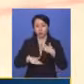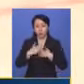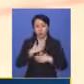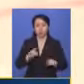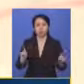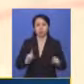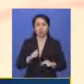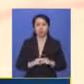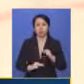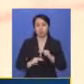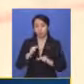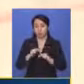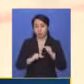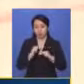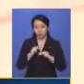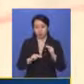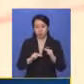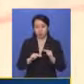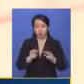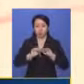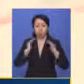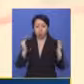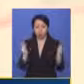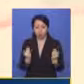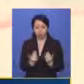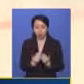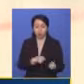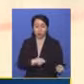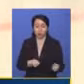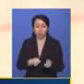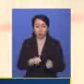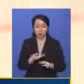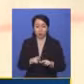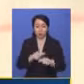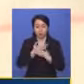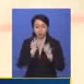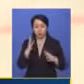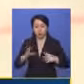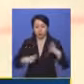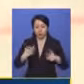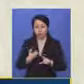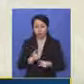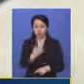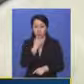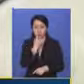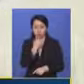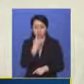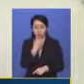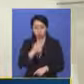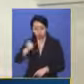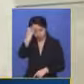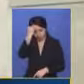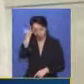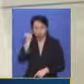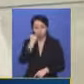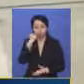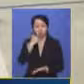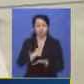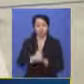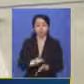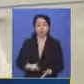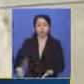построили крытый корт, так как нету ветра и более тепло. Большое спасибо Акиму района,